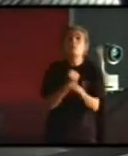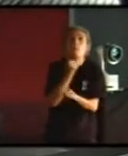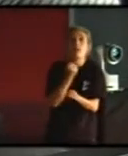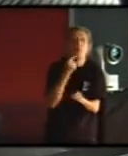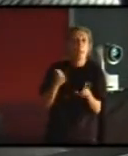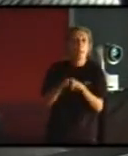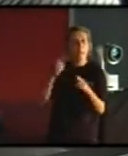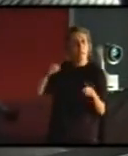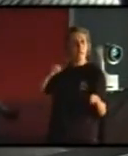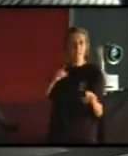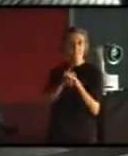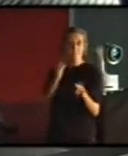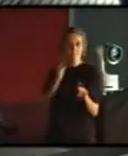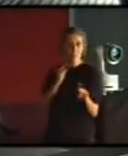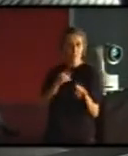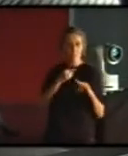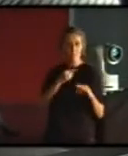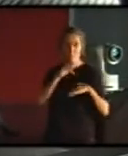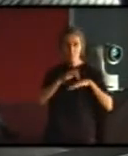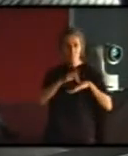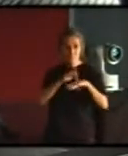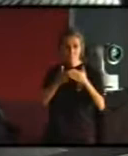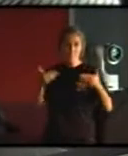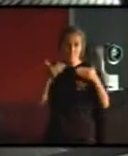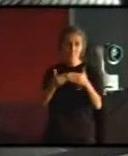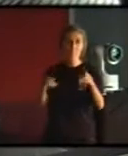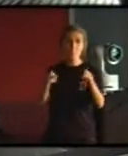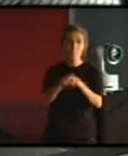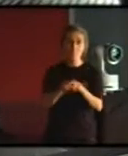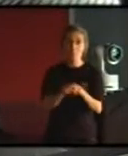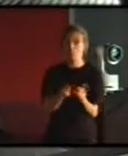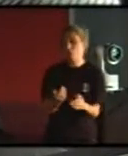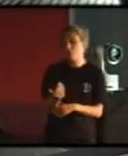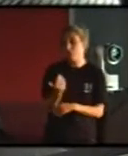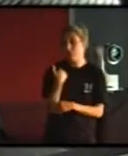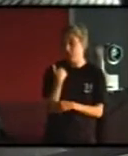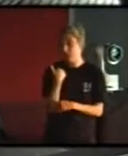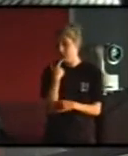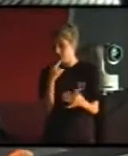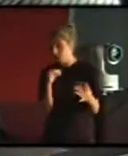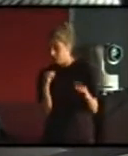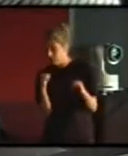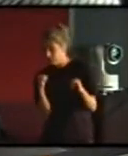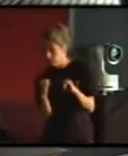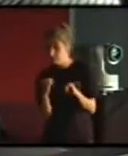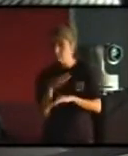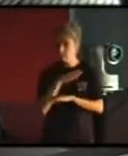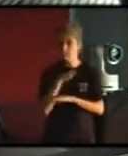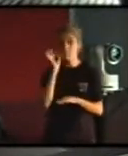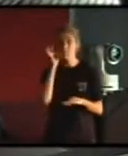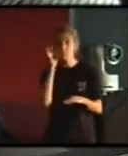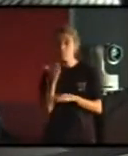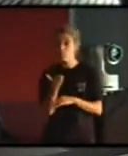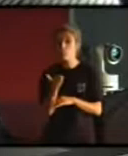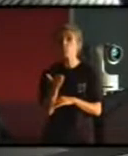pensé comme ça. Hein? Et alors là, ça commence avec un tout petit mouvement comme pour la préservation du Marais à